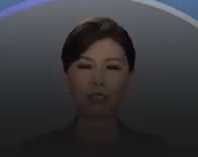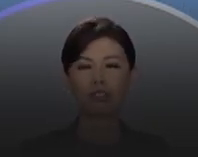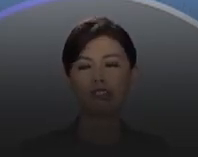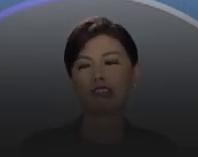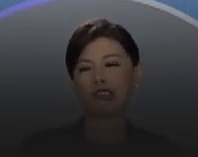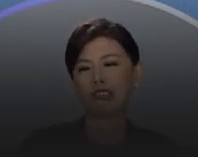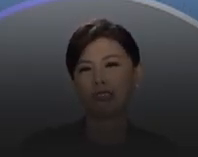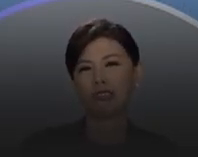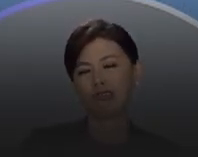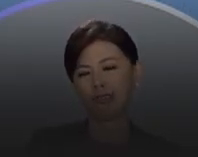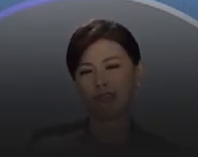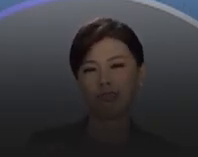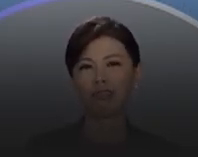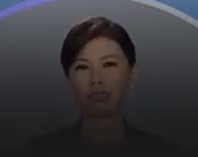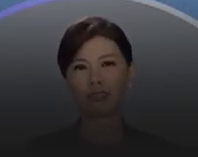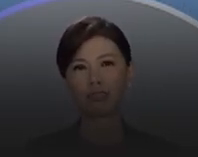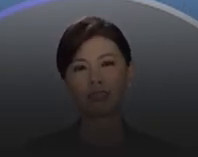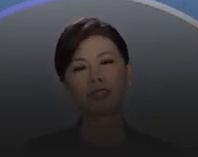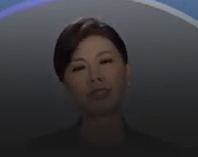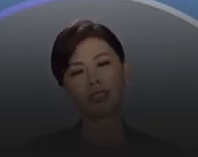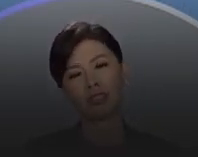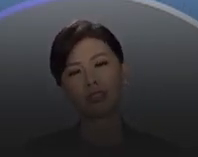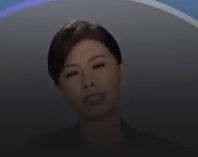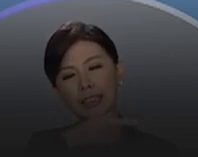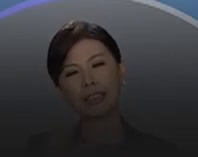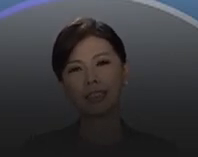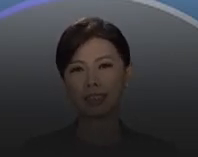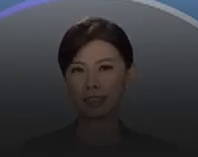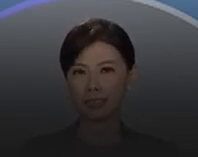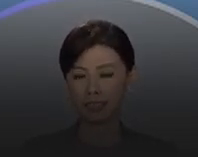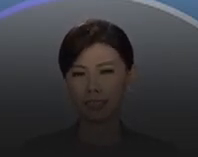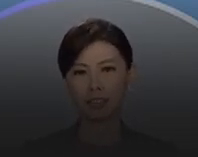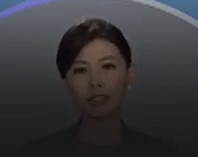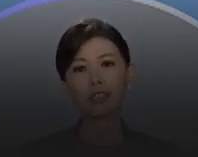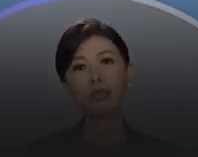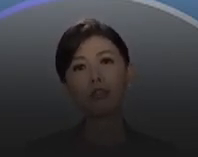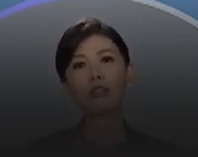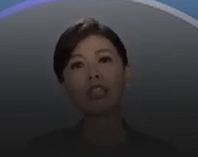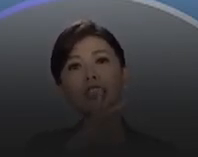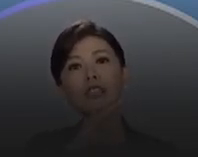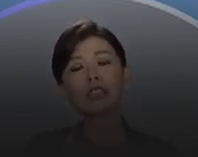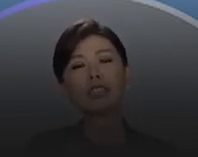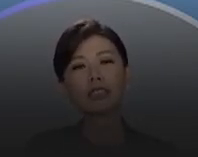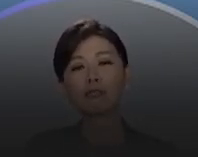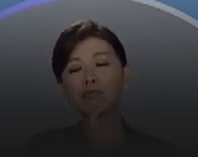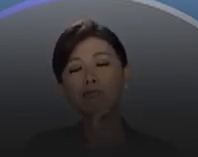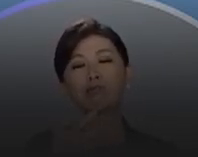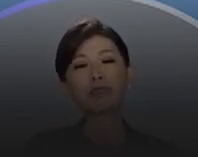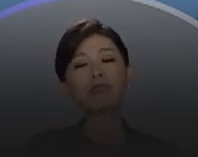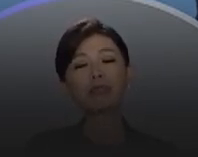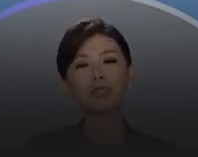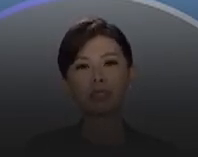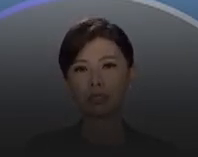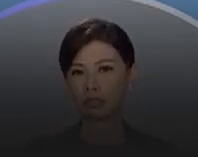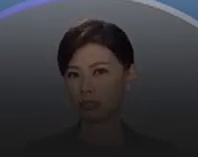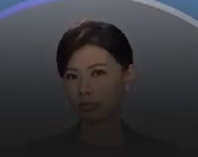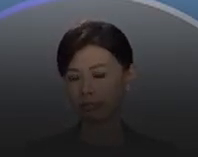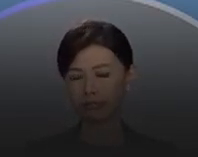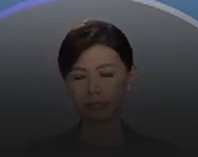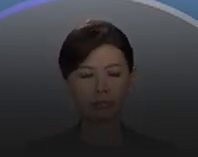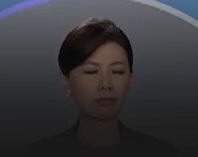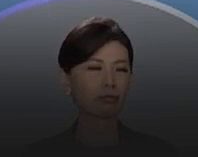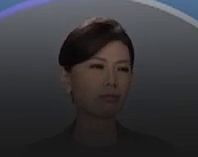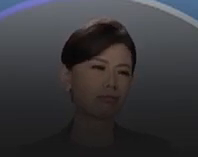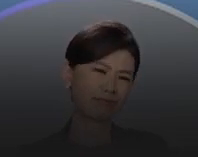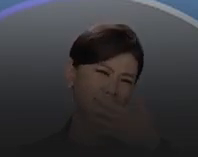天总统大选提的题目还在问我的私生活，要不要我几岁之前还是处男，无聊